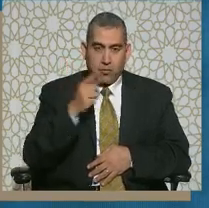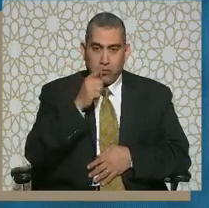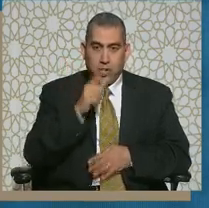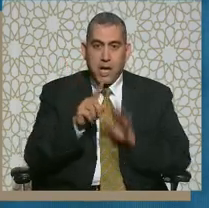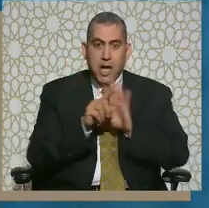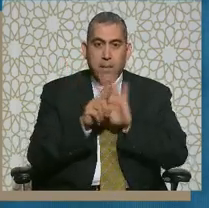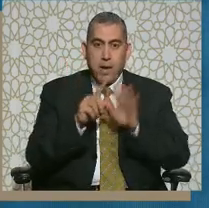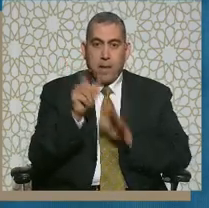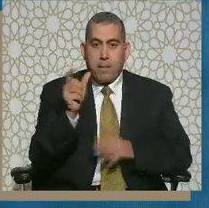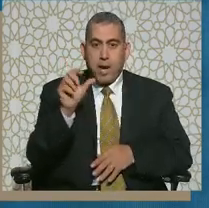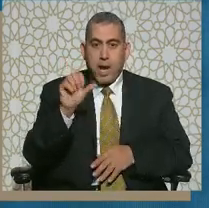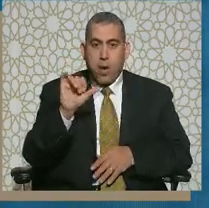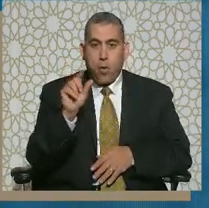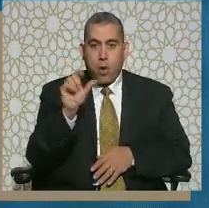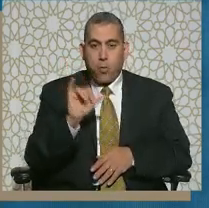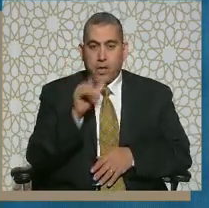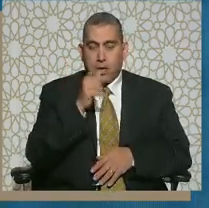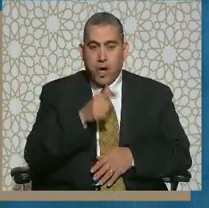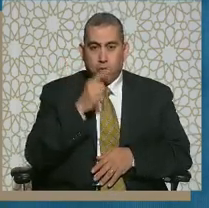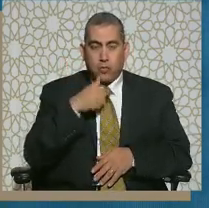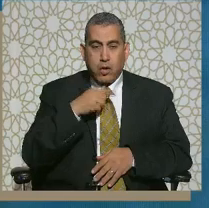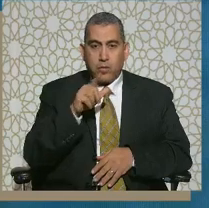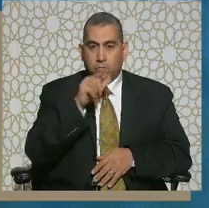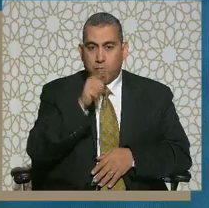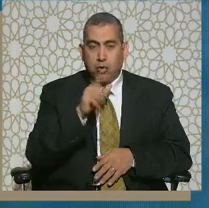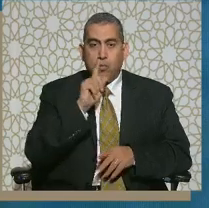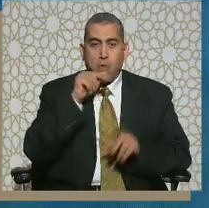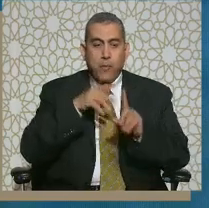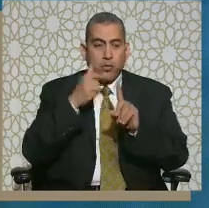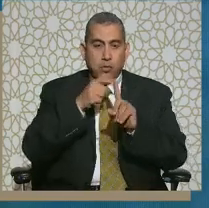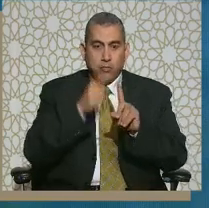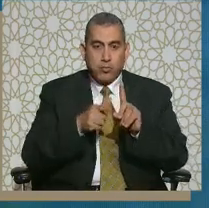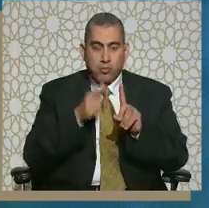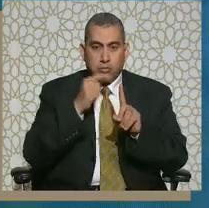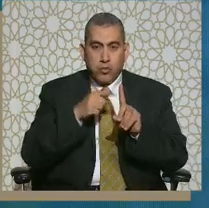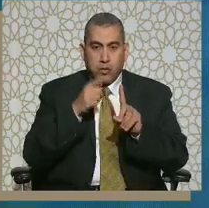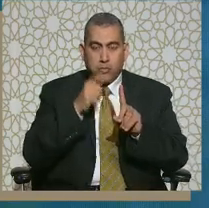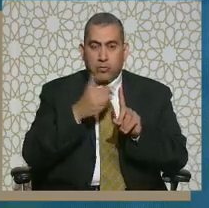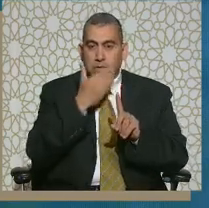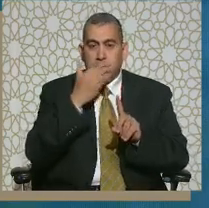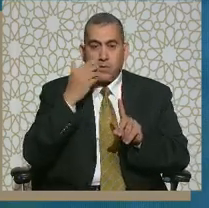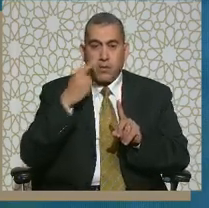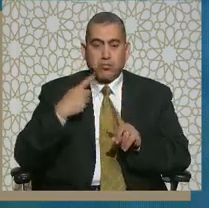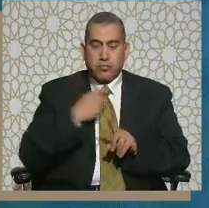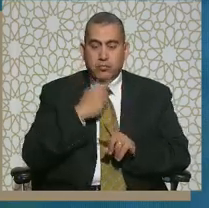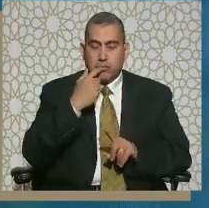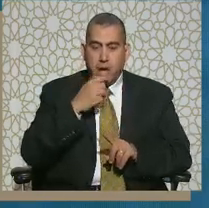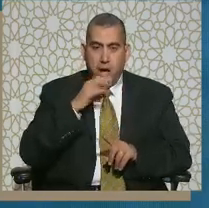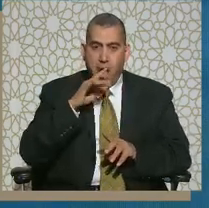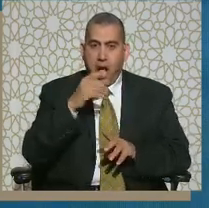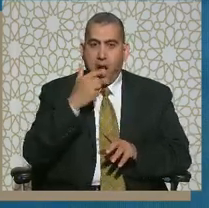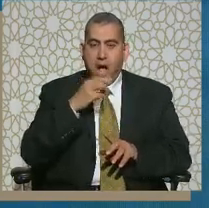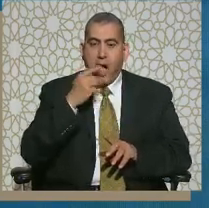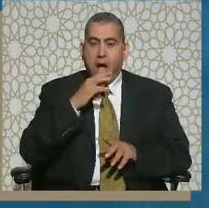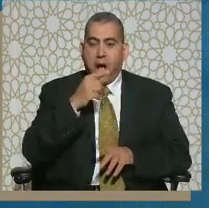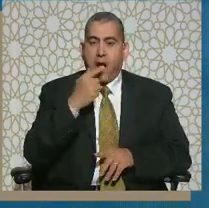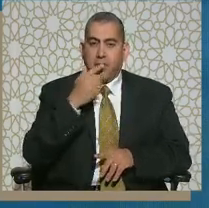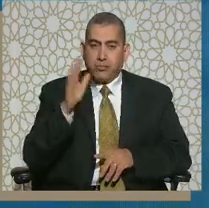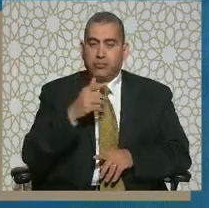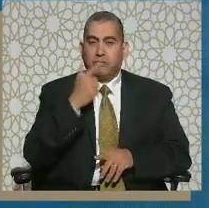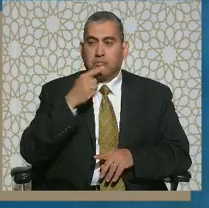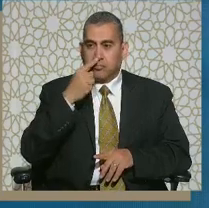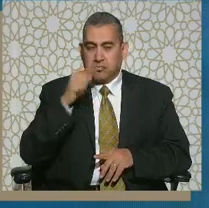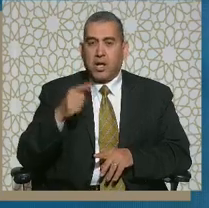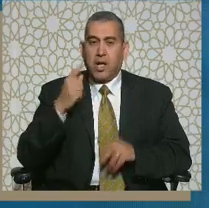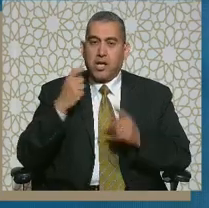النووي وهو بيعل ده بيقول لقوله صلى الله عليه وسلم دخلو فم الصائم اطيب عند الله من ريح المسك ليه طيب